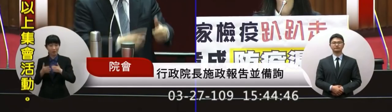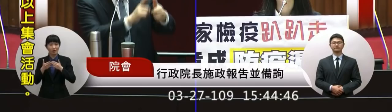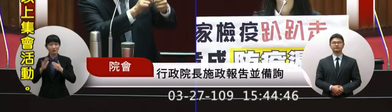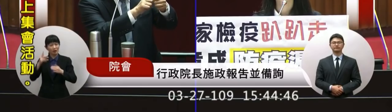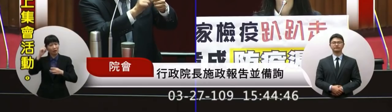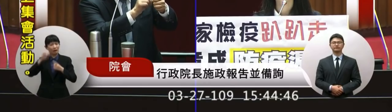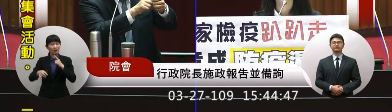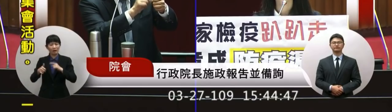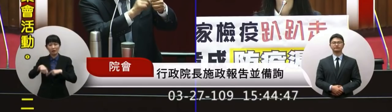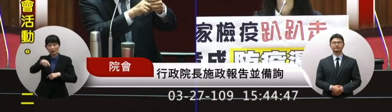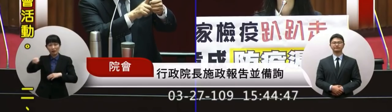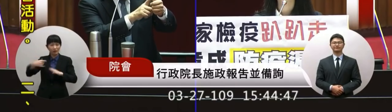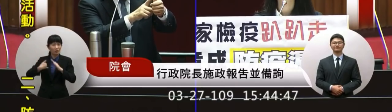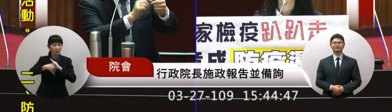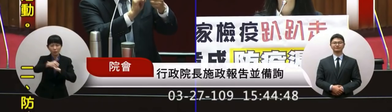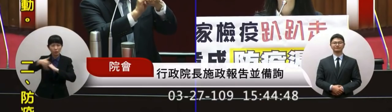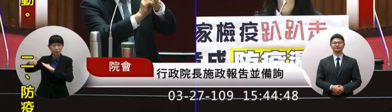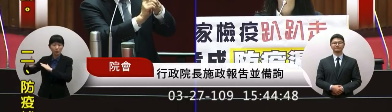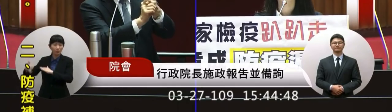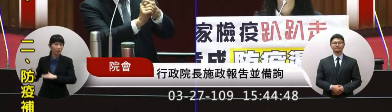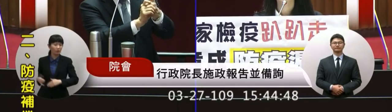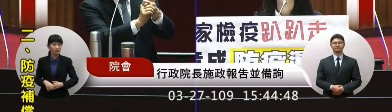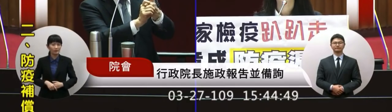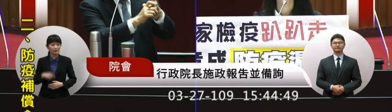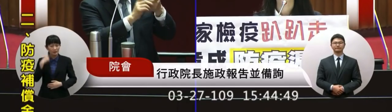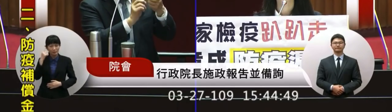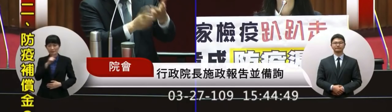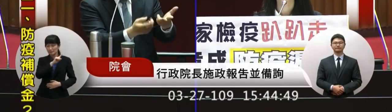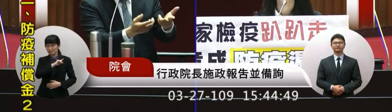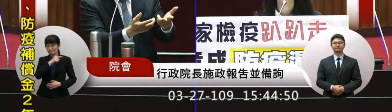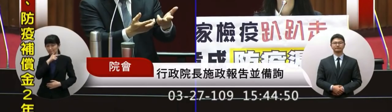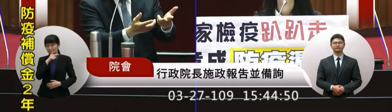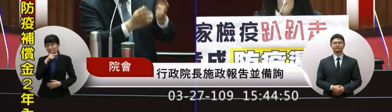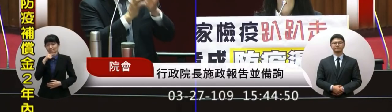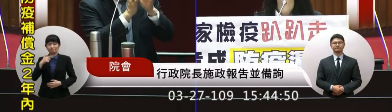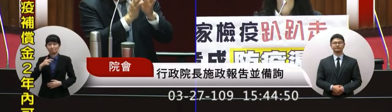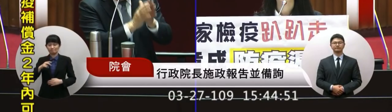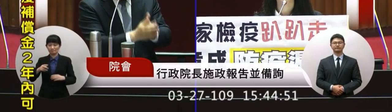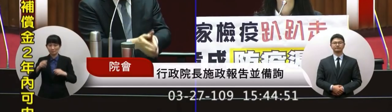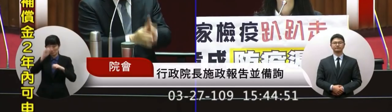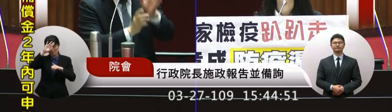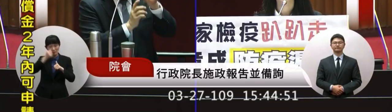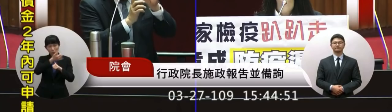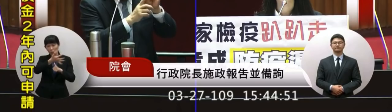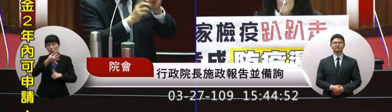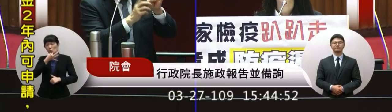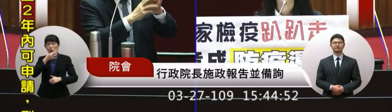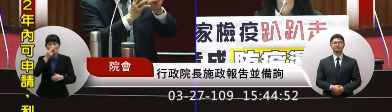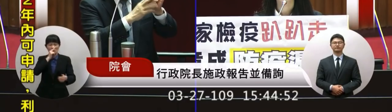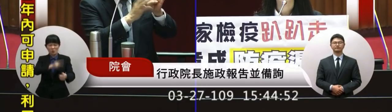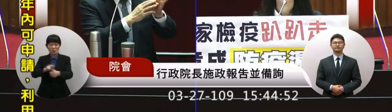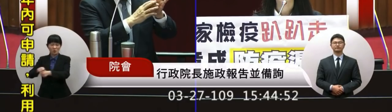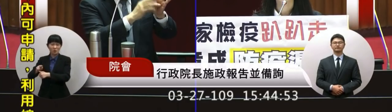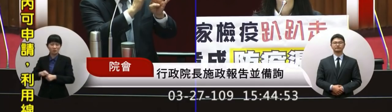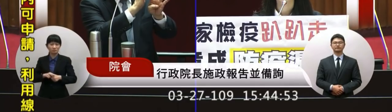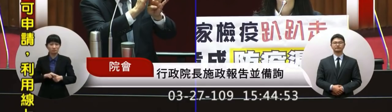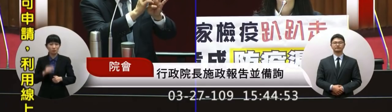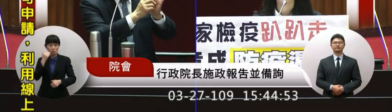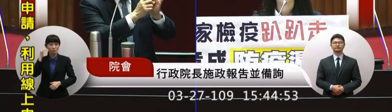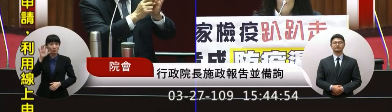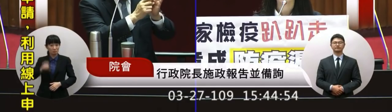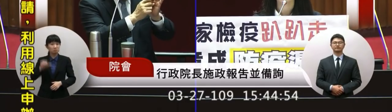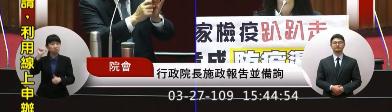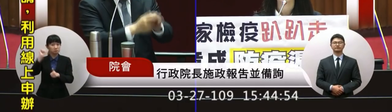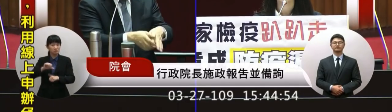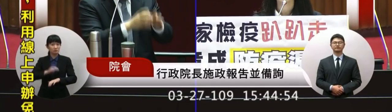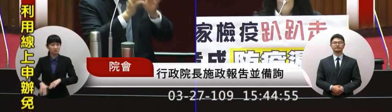个啪啪照不只是自私，而且害人。这个我们绝对严以惩处，所